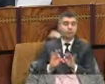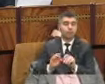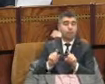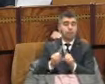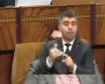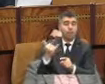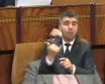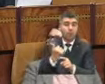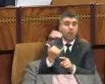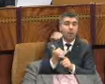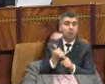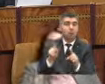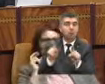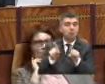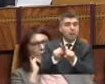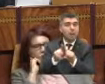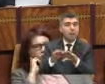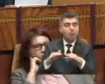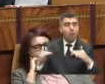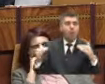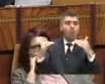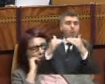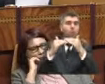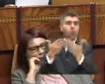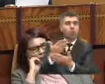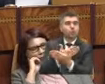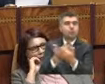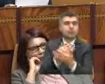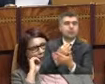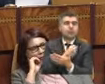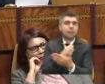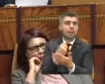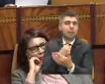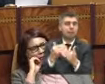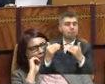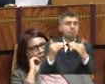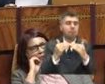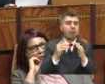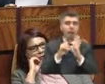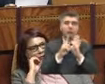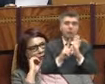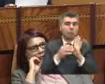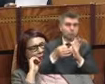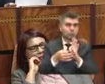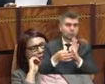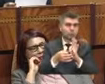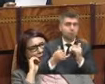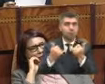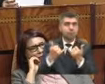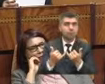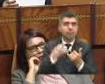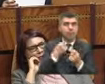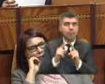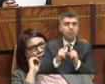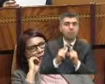مقاربه منصفه لضمان استفاده الجميع من الصحه، واغتنم الفرصه سيد الوزير لاسائلكم عن مركز